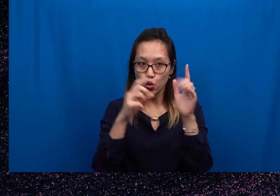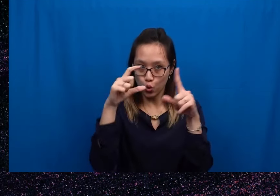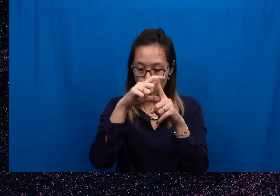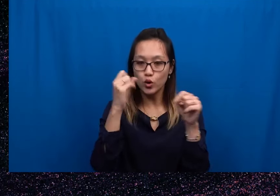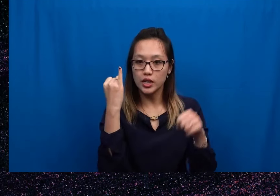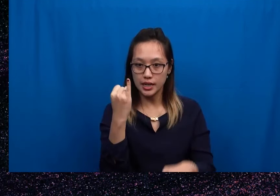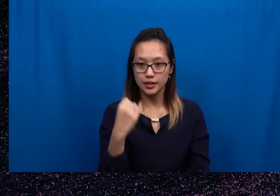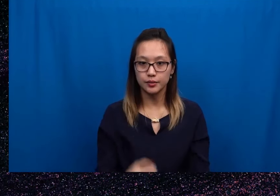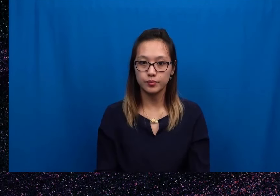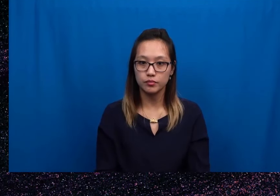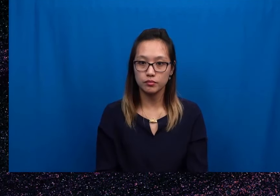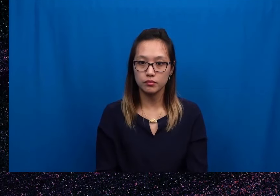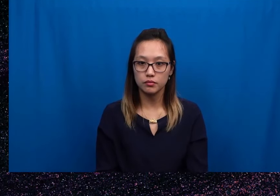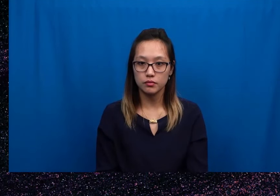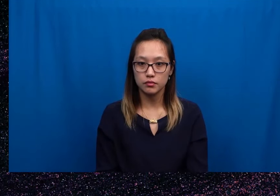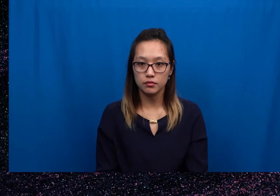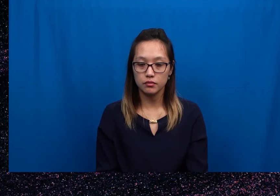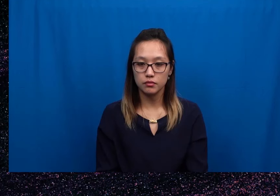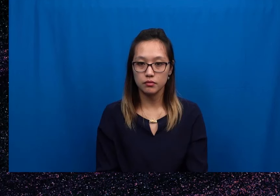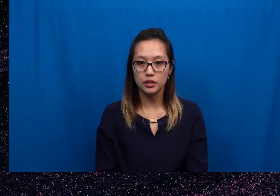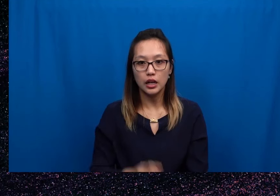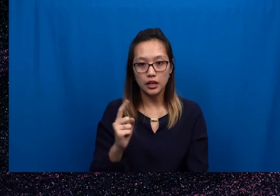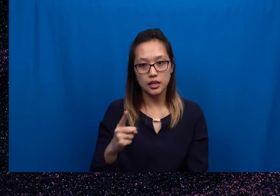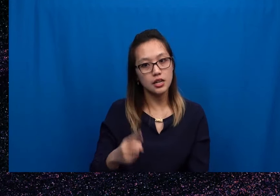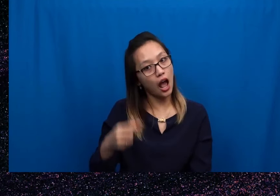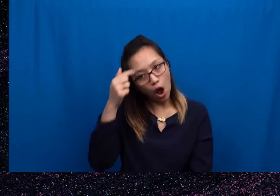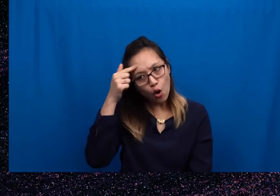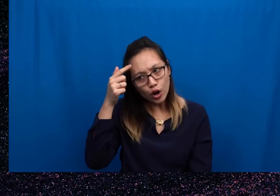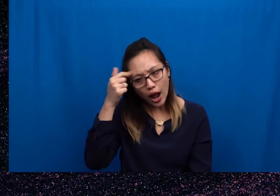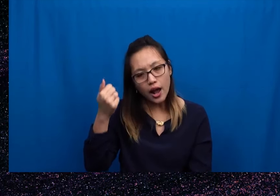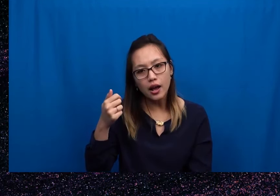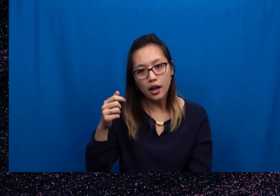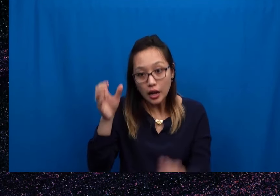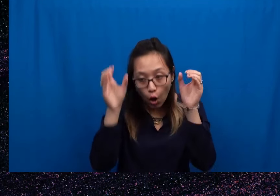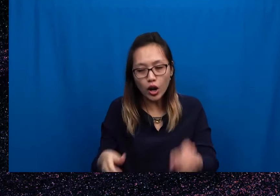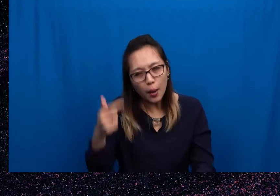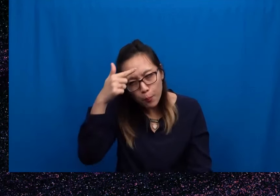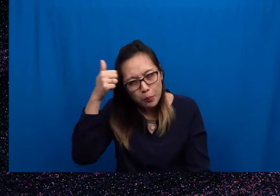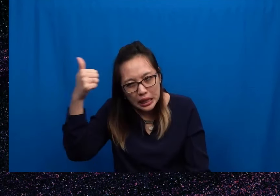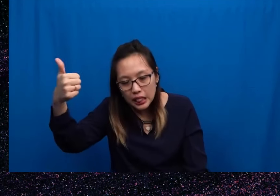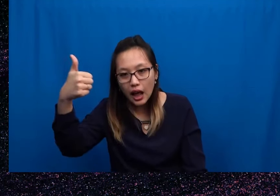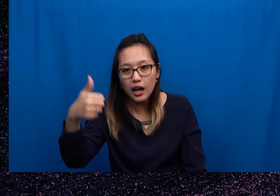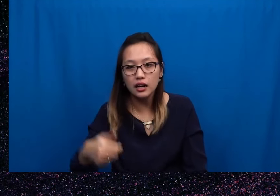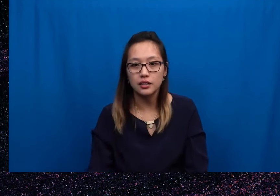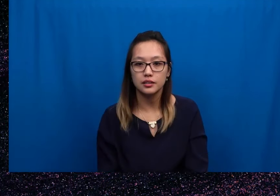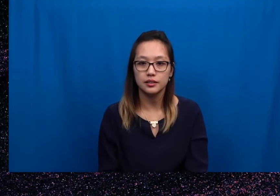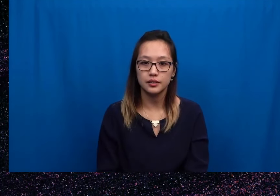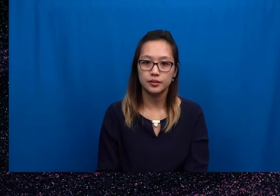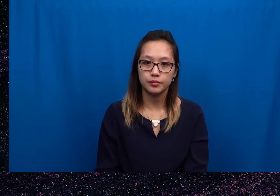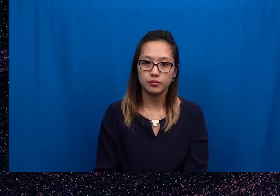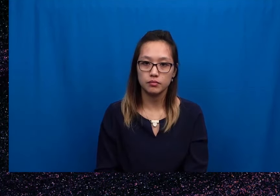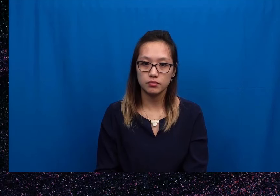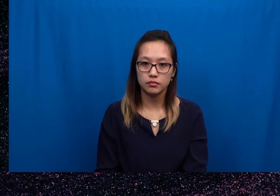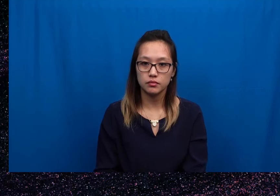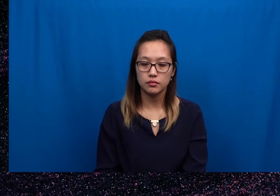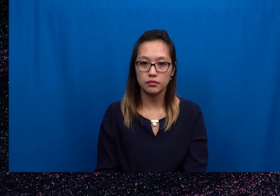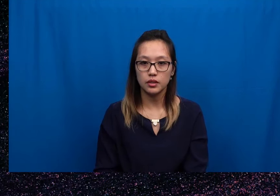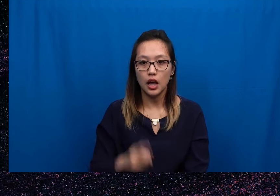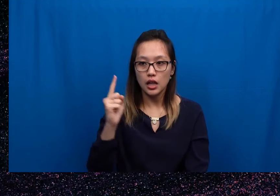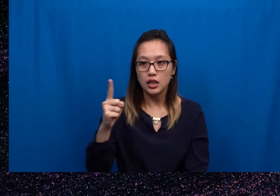dan lulusan dari guru agama yang sangat terkenal pada waktu itu. Dia menguasai hukum